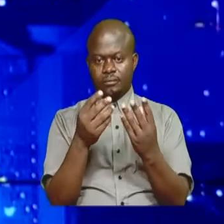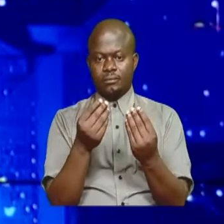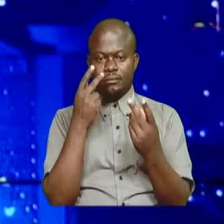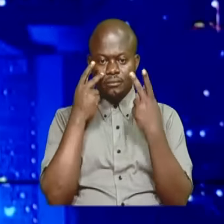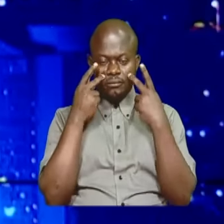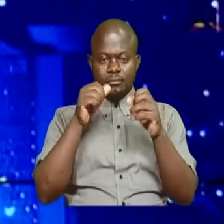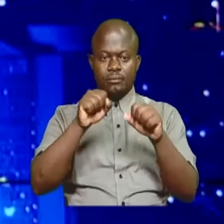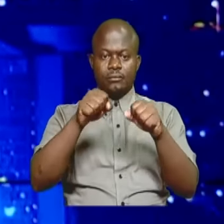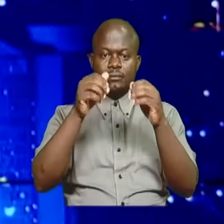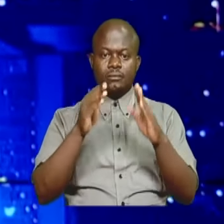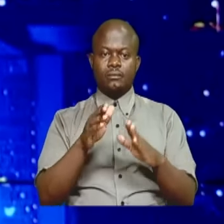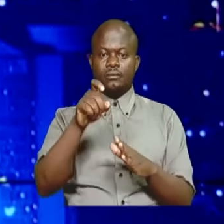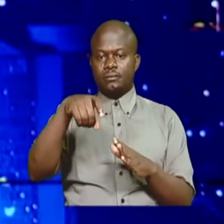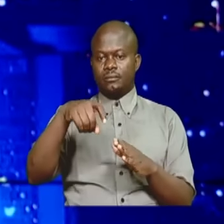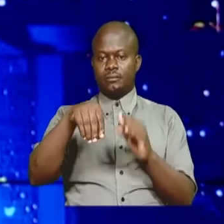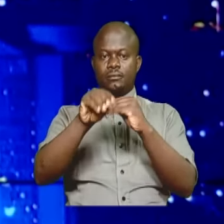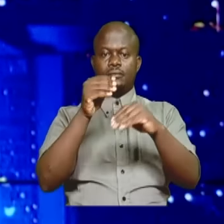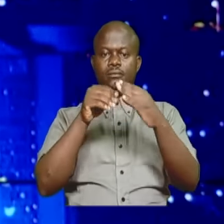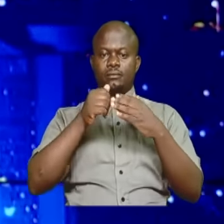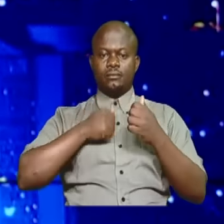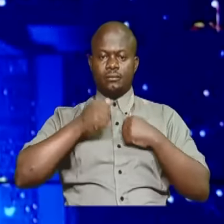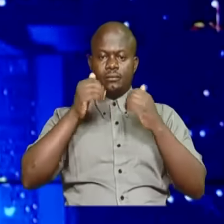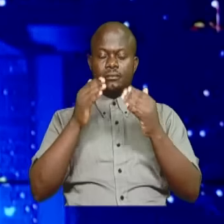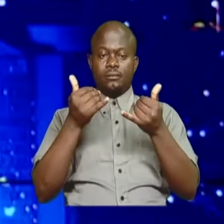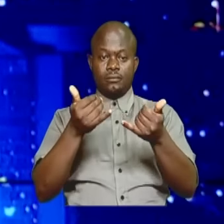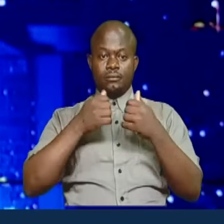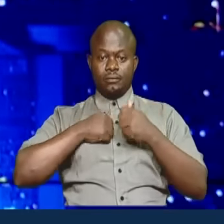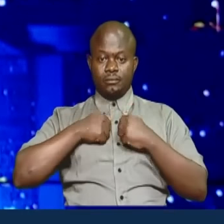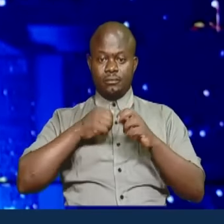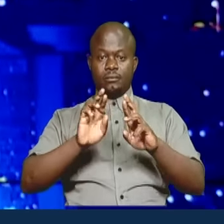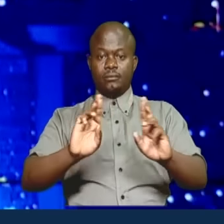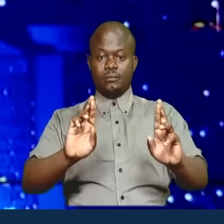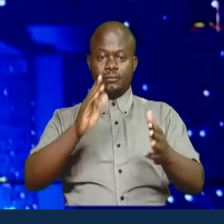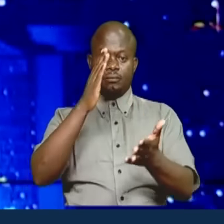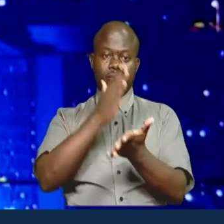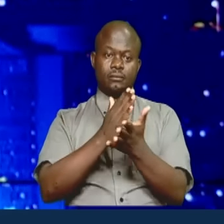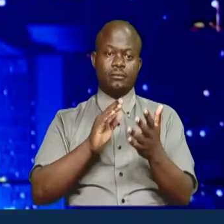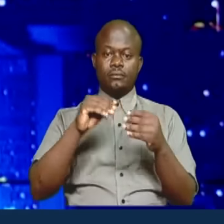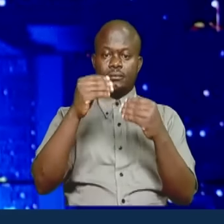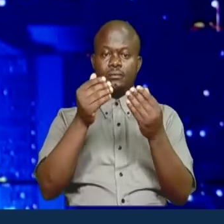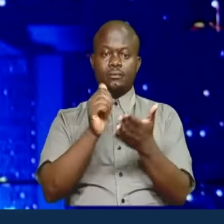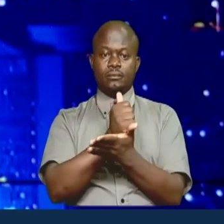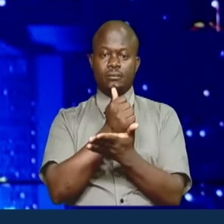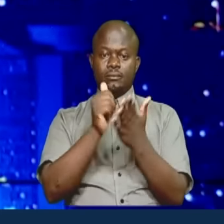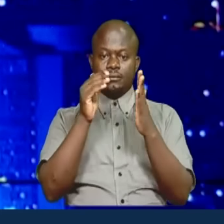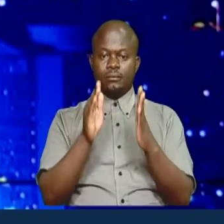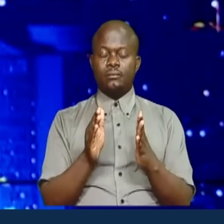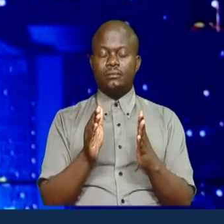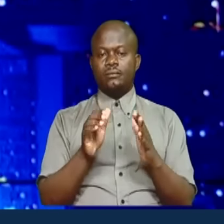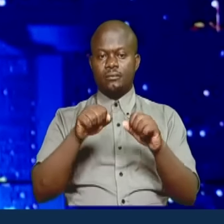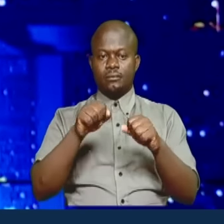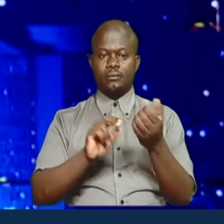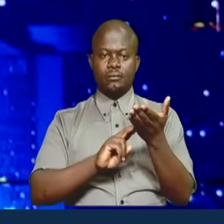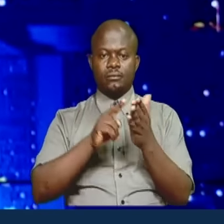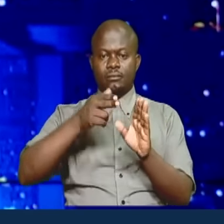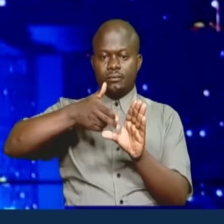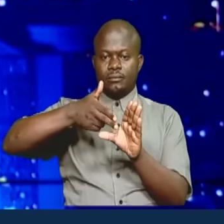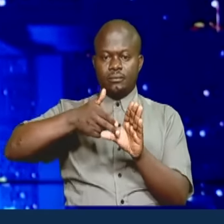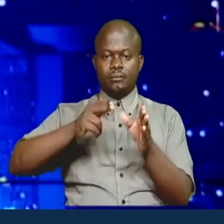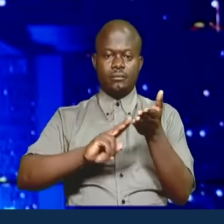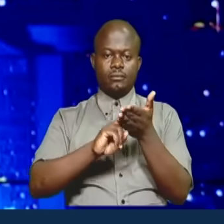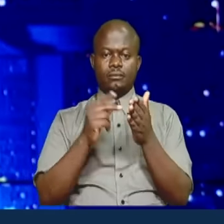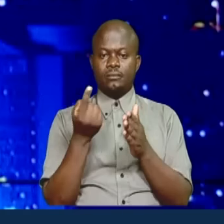moto zikenewe ku isoko ry'u Rwanda. Ubu Rwanda ruri kwitegura guhagarika gutanga ibyangombwa kuri moto zikoresha essence,